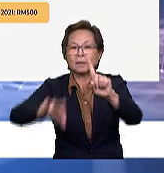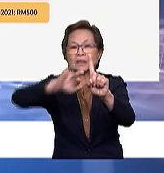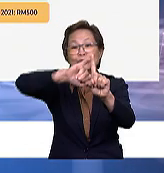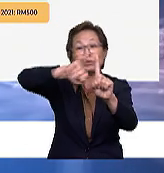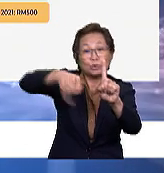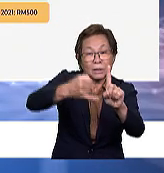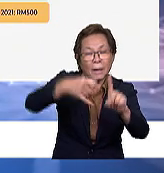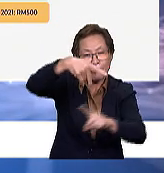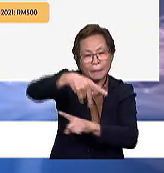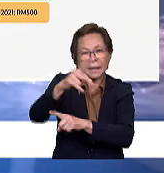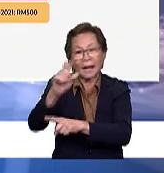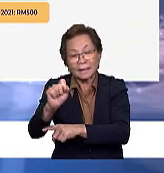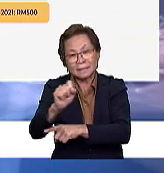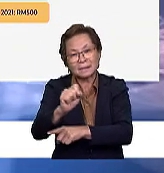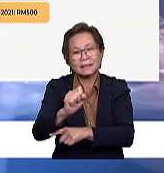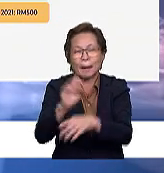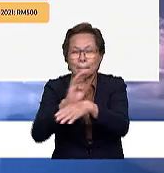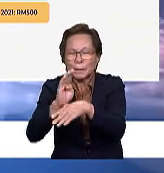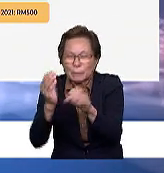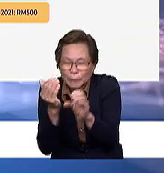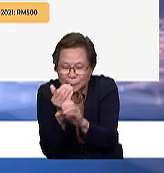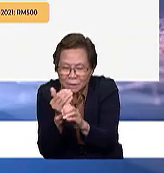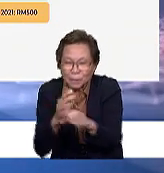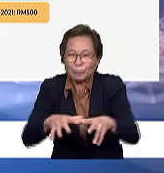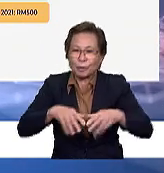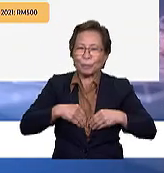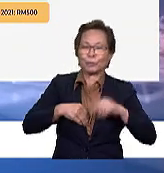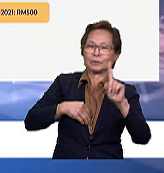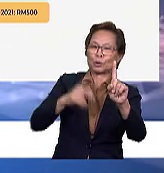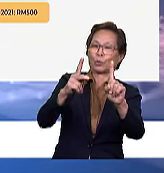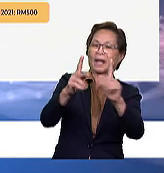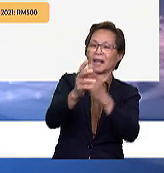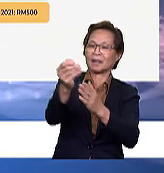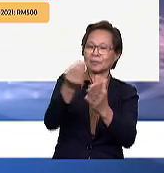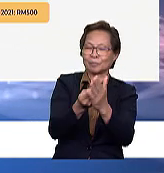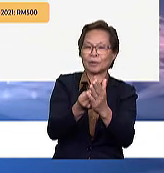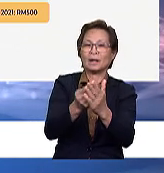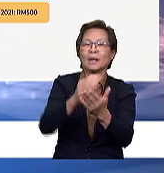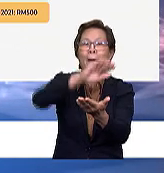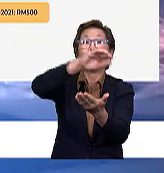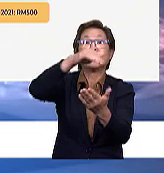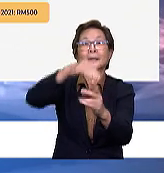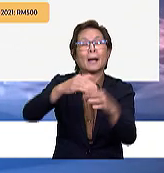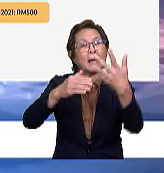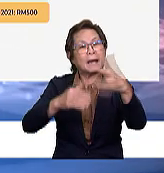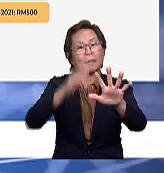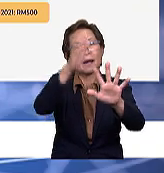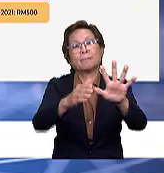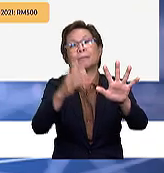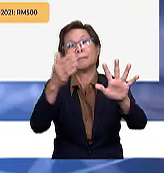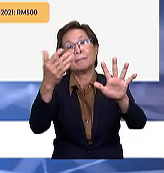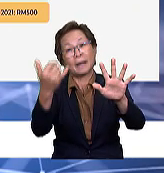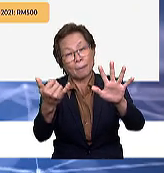PKS dan perusahaan mikro akan 5 1000 Ringgit pada pertengahan bulan Jun dan